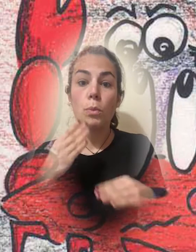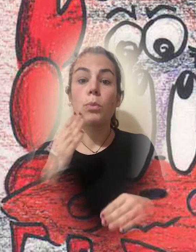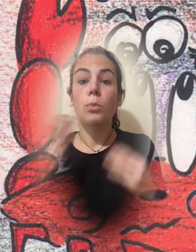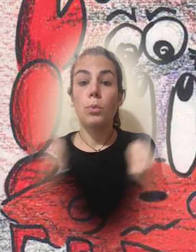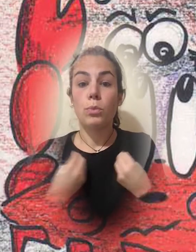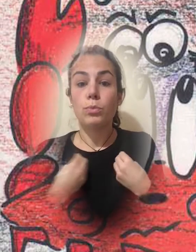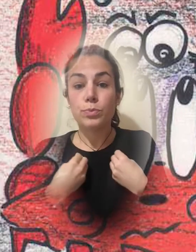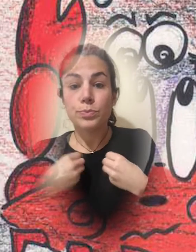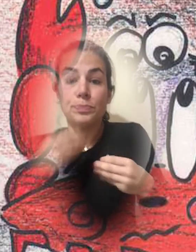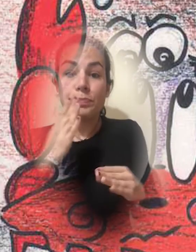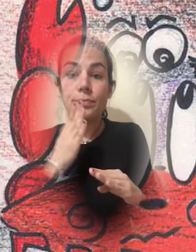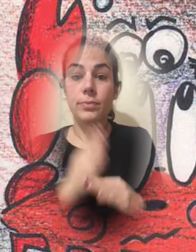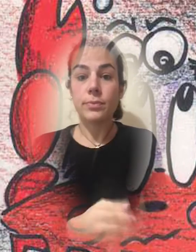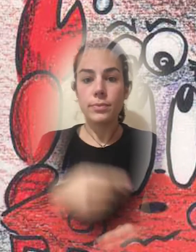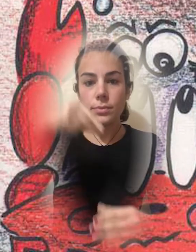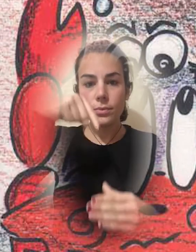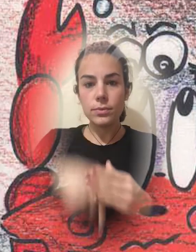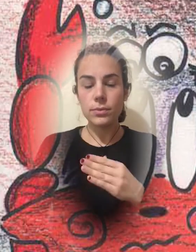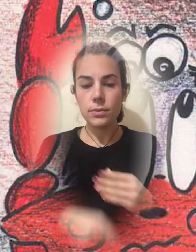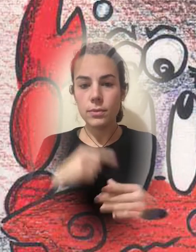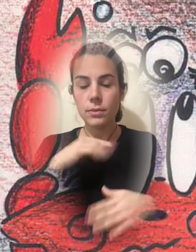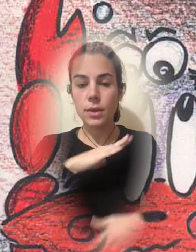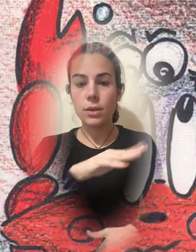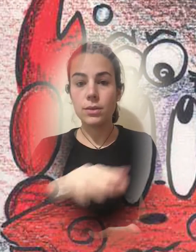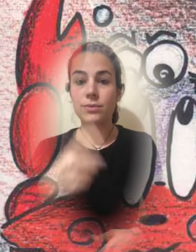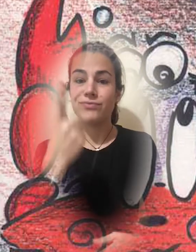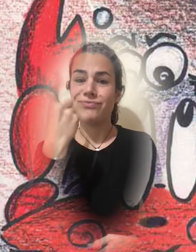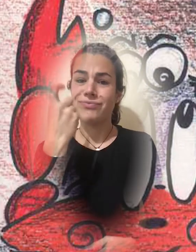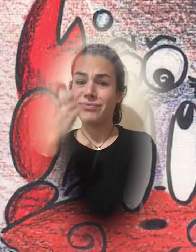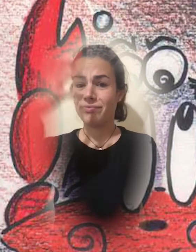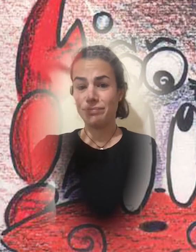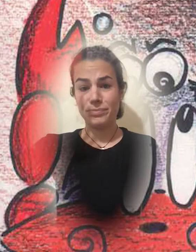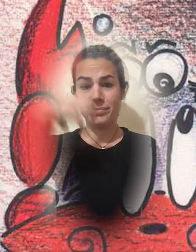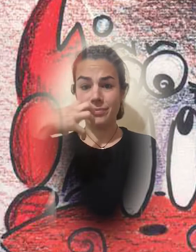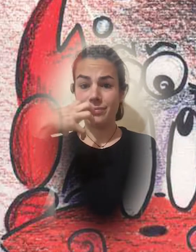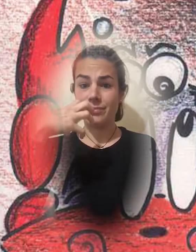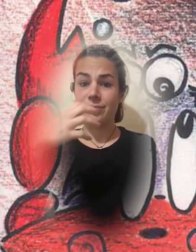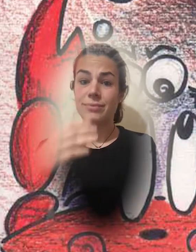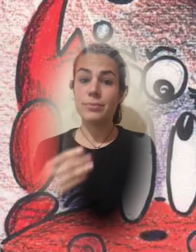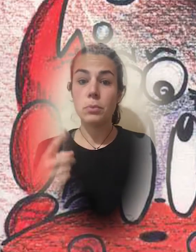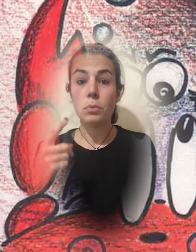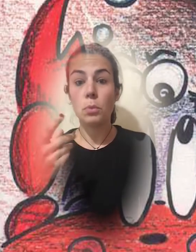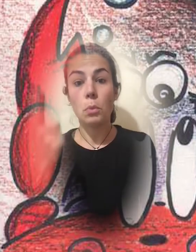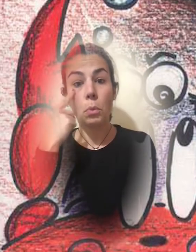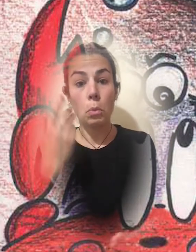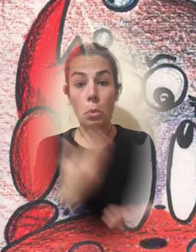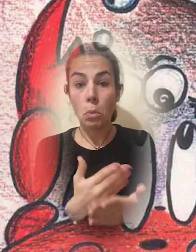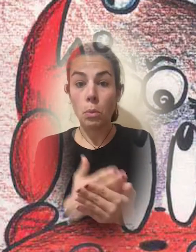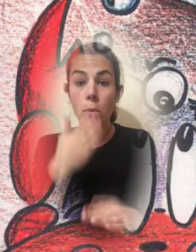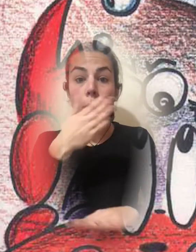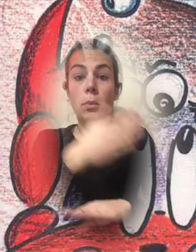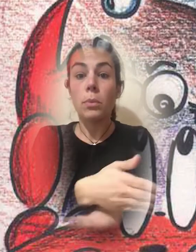els ulls, però s'entrebancava amb les pedres. Va procurar viure sempre al fons del